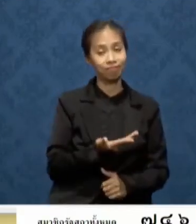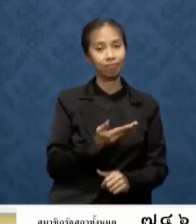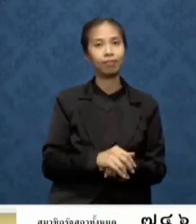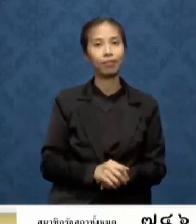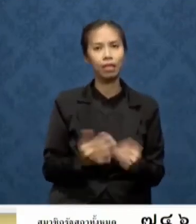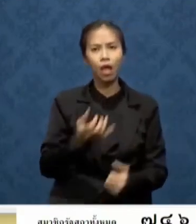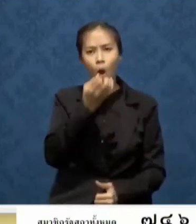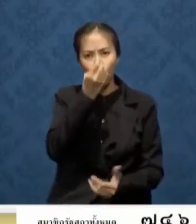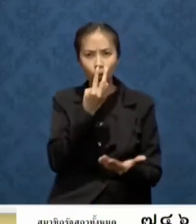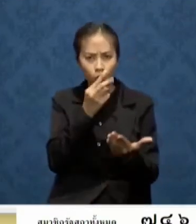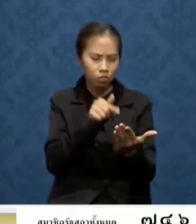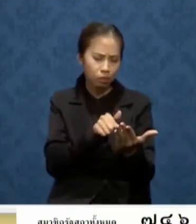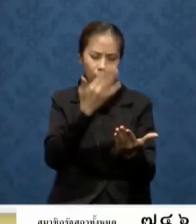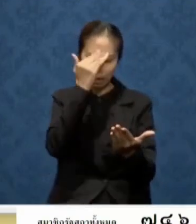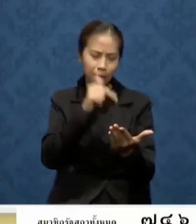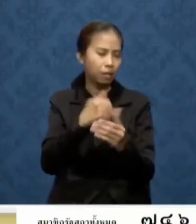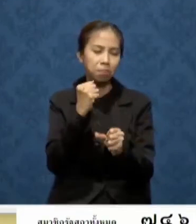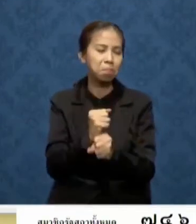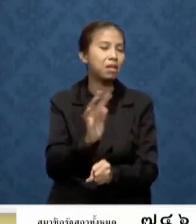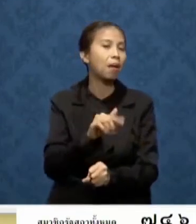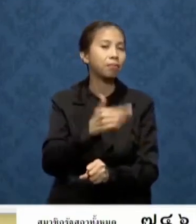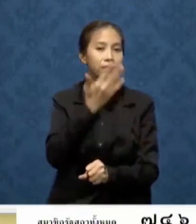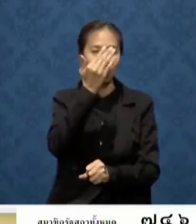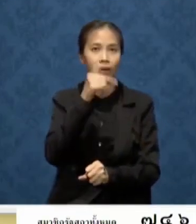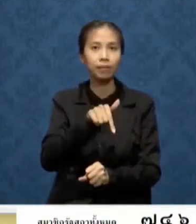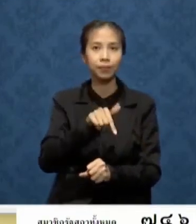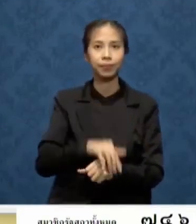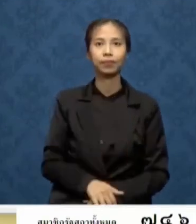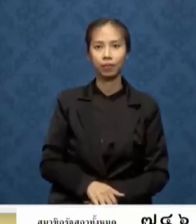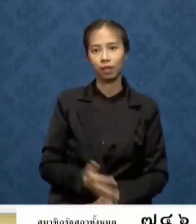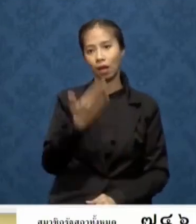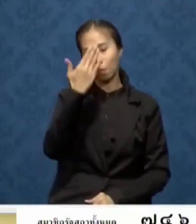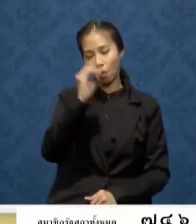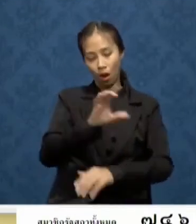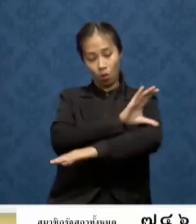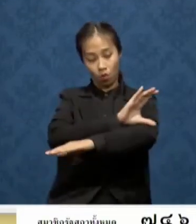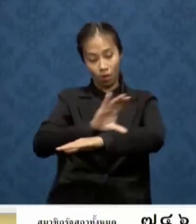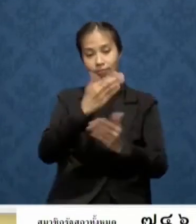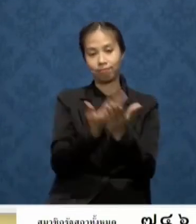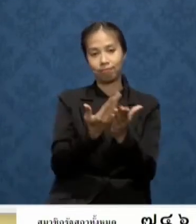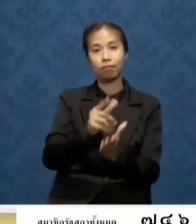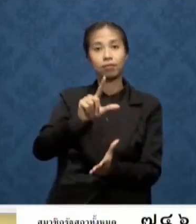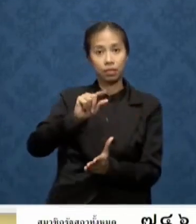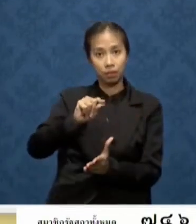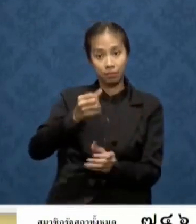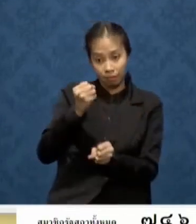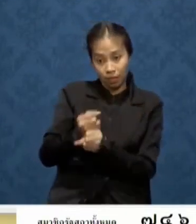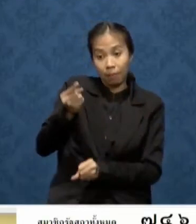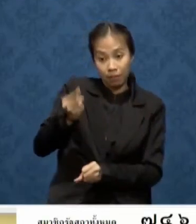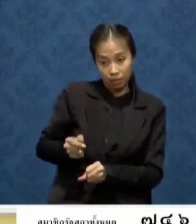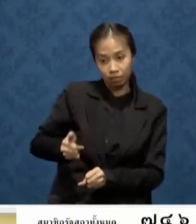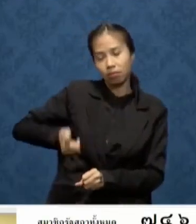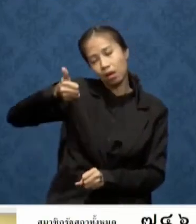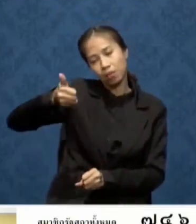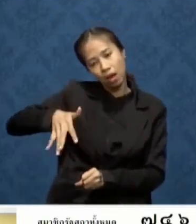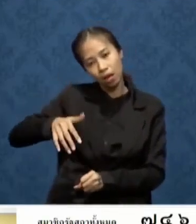ทำไมรัฐบาลจงไม่ทำอยางนั้นมาดูกวmu 20 บาตลดสาย ทำจริงได้ไหม ควรทำหร